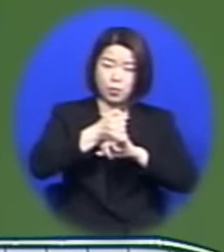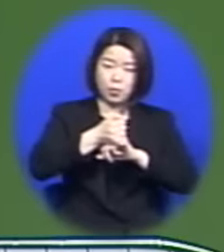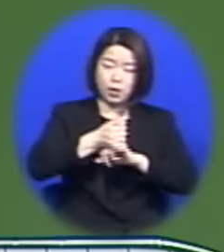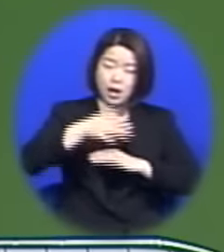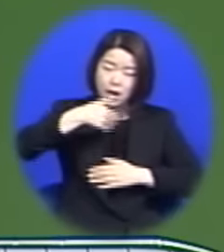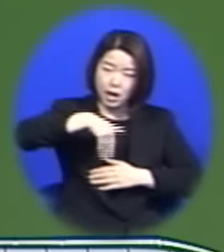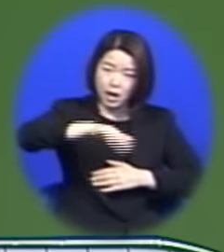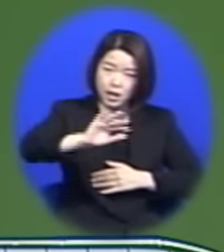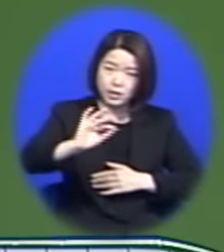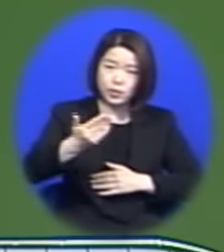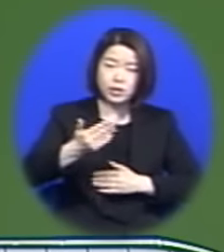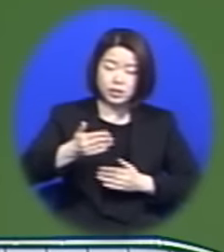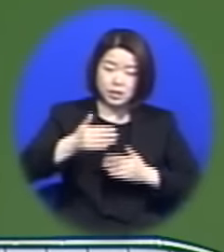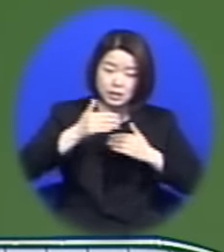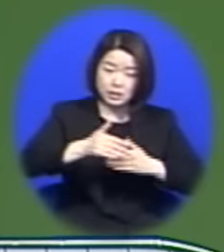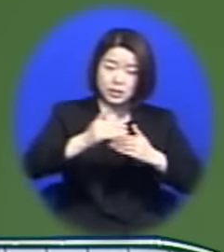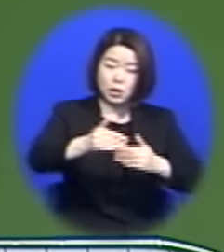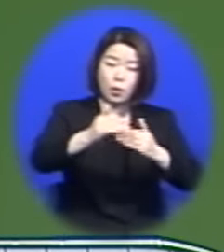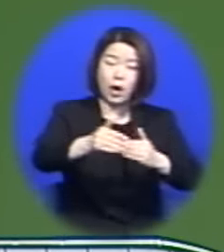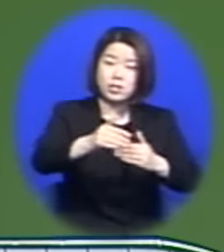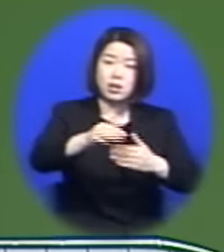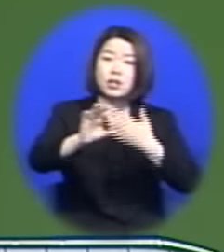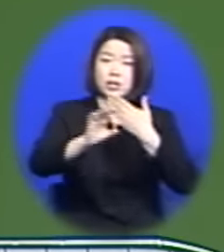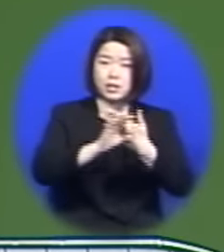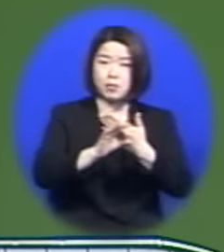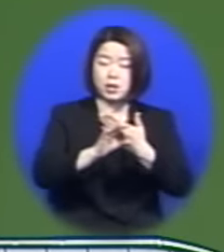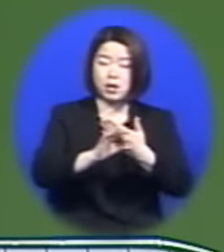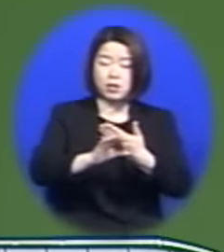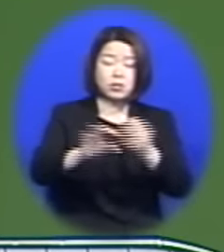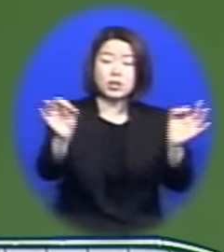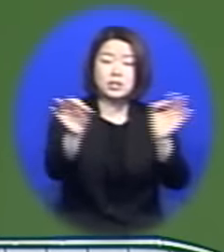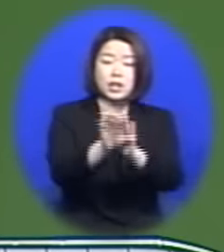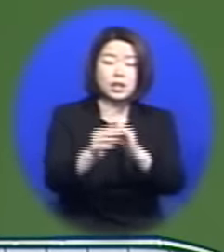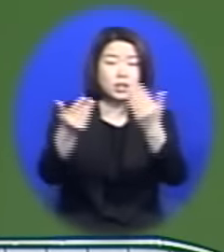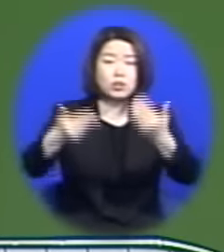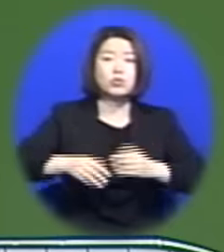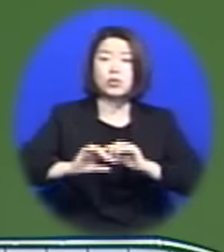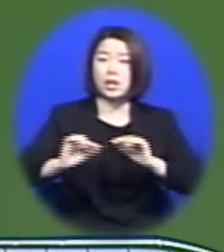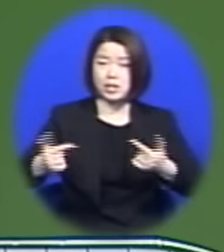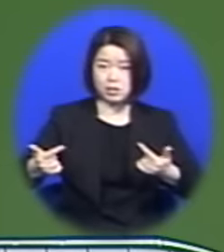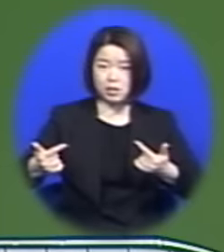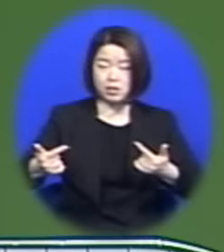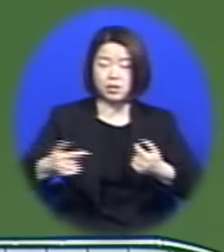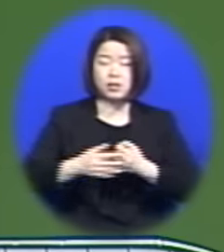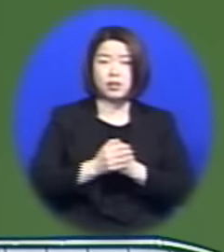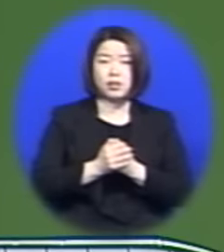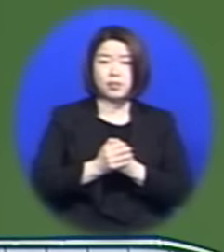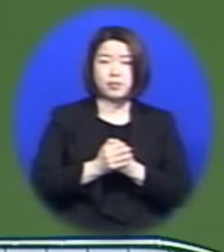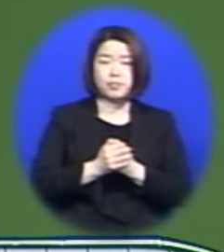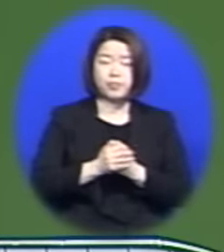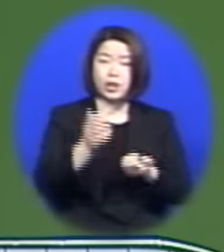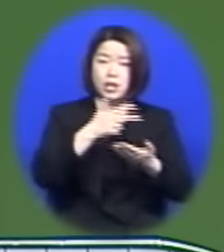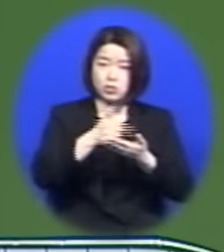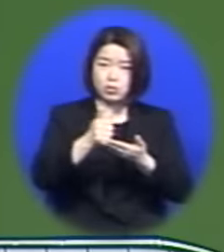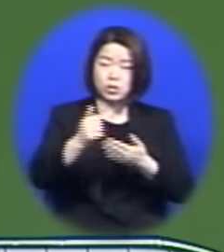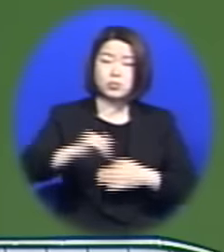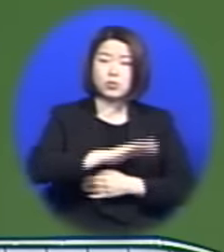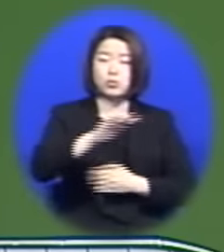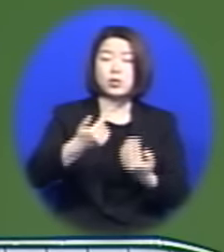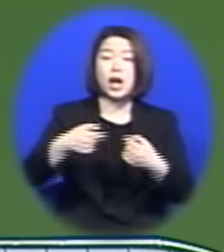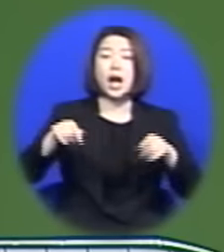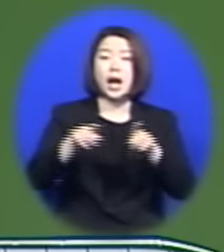될 일이라면 그걸 면제시켜 줄 수 있는게 아니라면 주님은 우리와